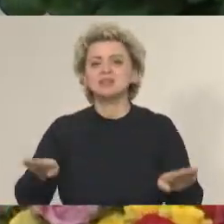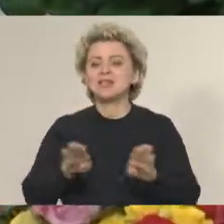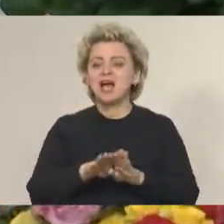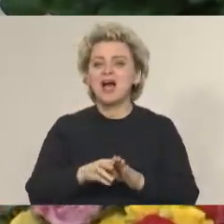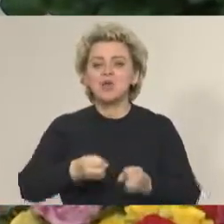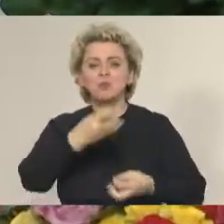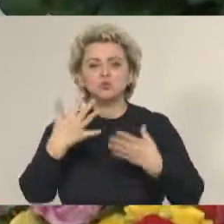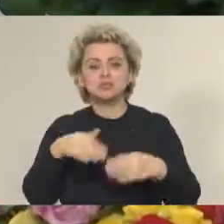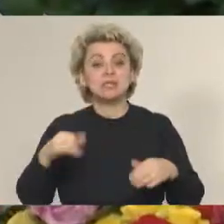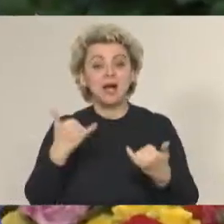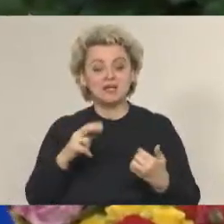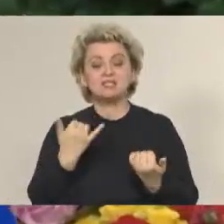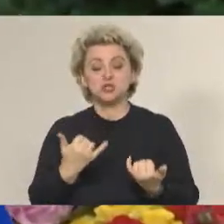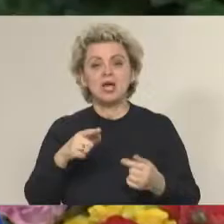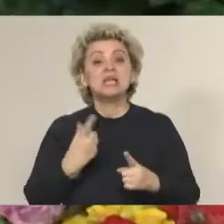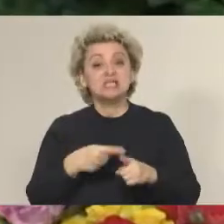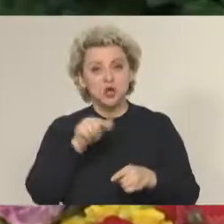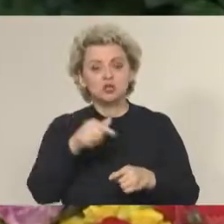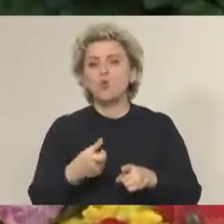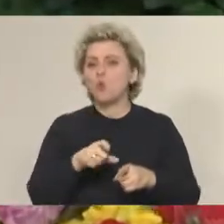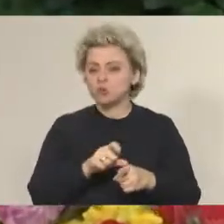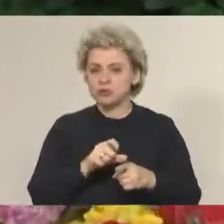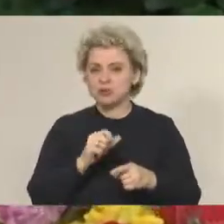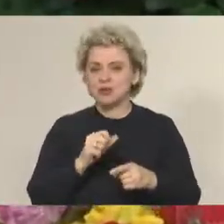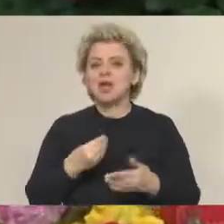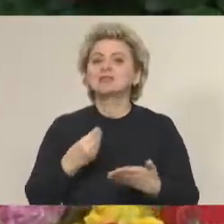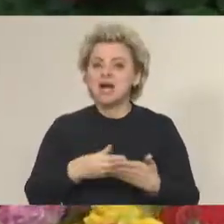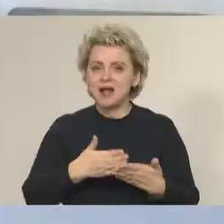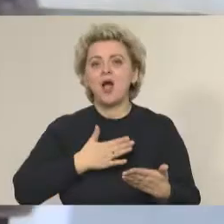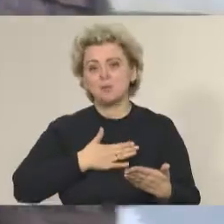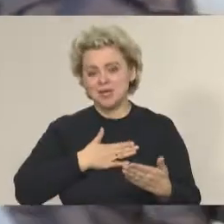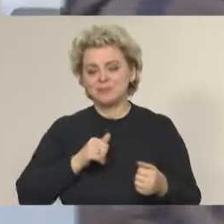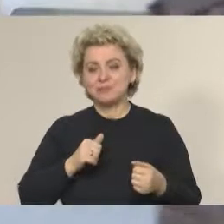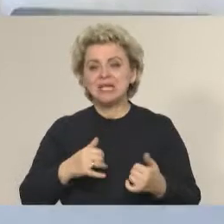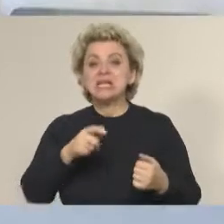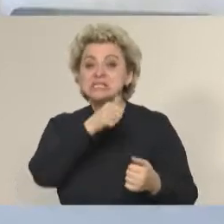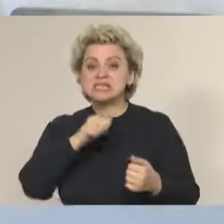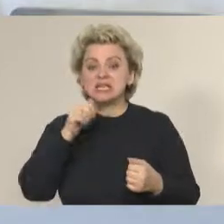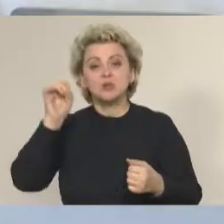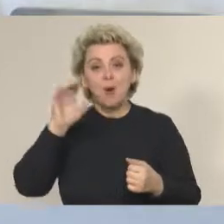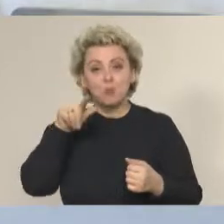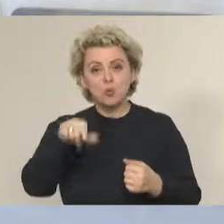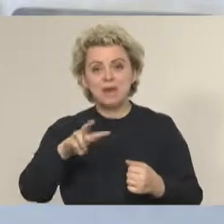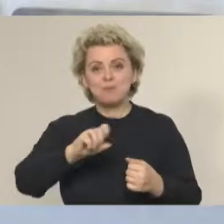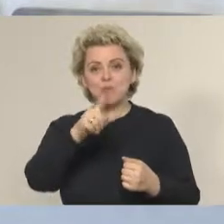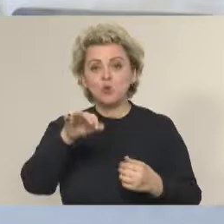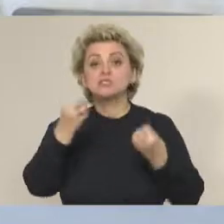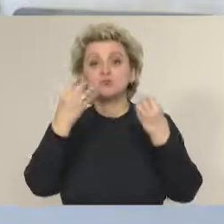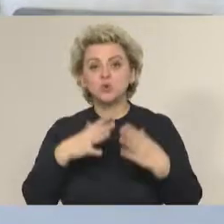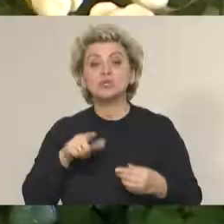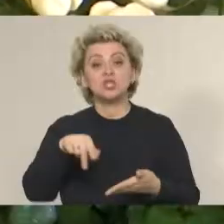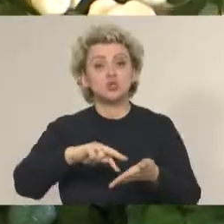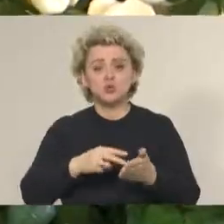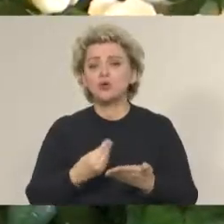пушистая, как сейчас. Сейчас поэтому она очень дорога мне. Секрет популярности мимозы прост. И